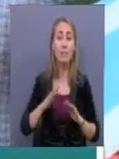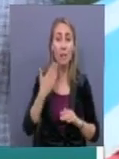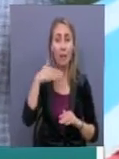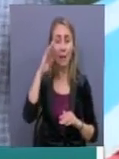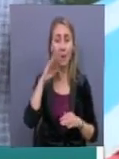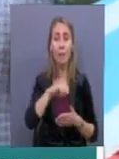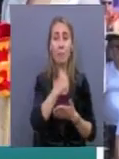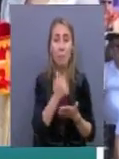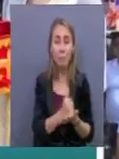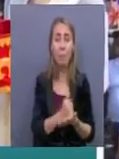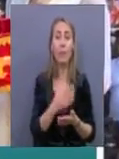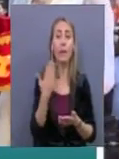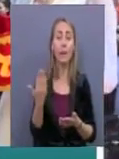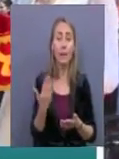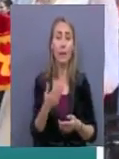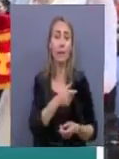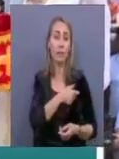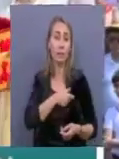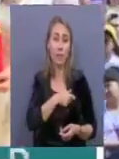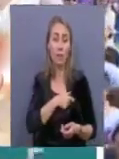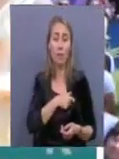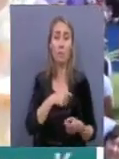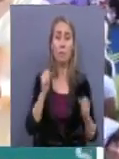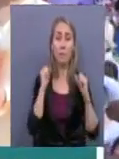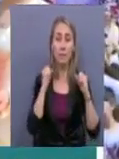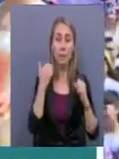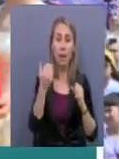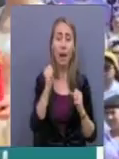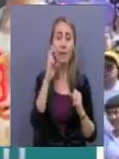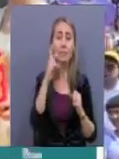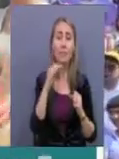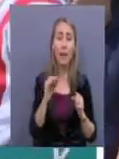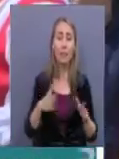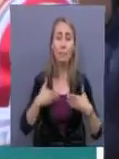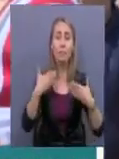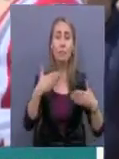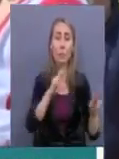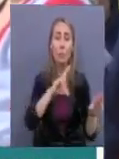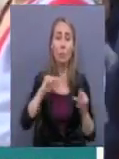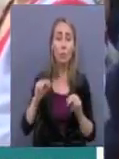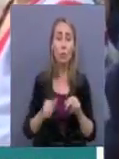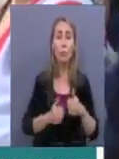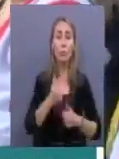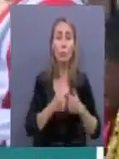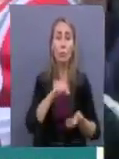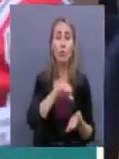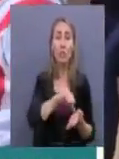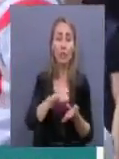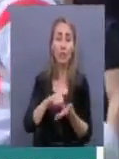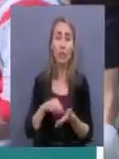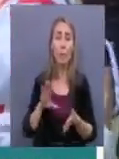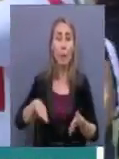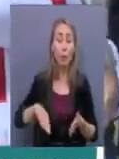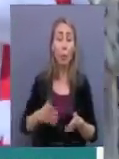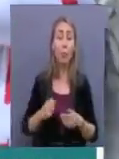Асқар Мұратұлы құттықтап, мықтыларға жеңіс тіледі. Мұнан соң жеребе тартылып, алғашқы жұп сахна төріндегі бозбелеңге шықты. Осынау